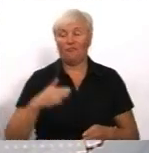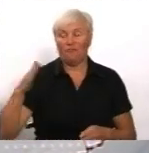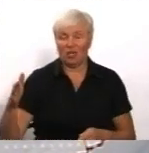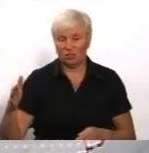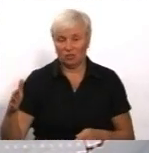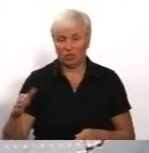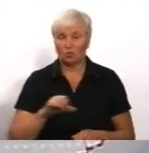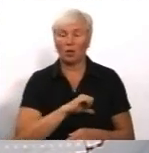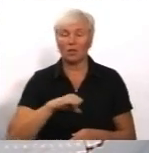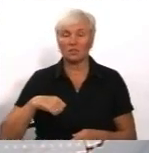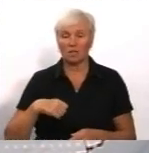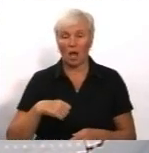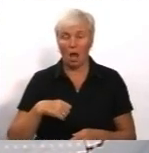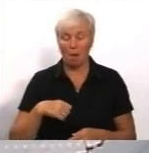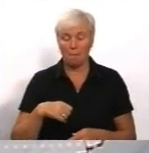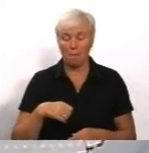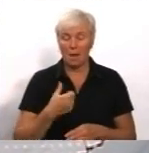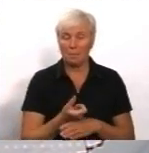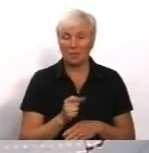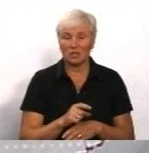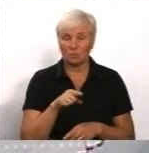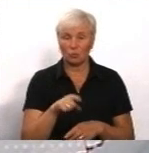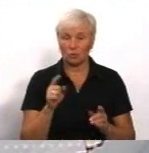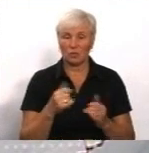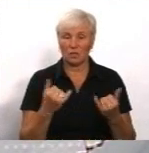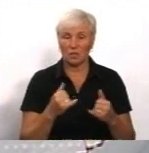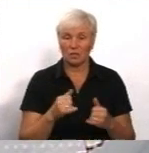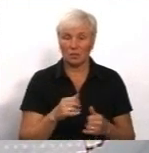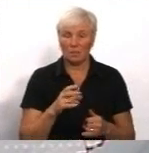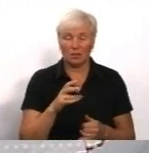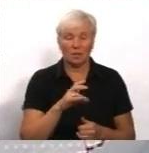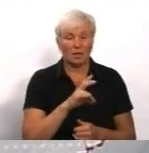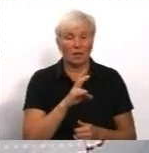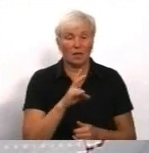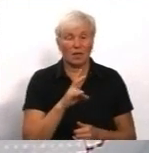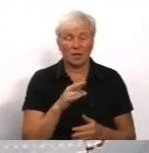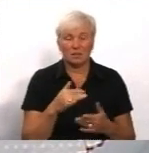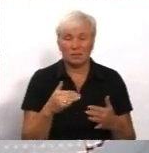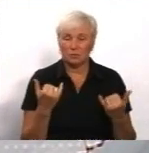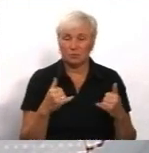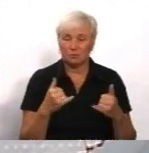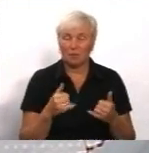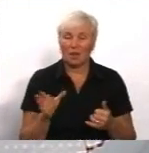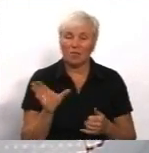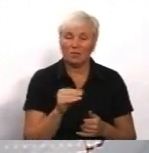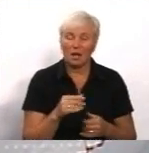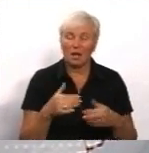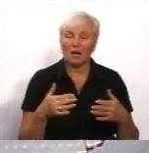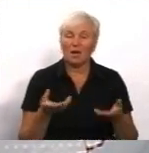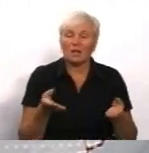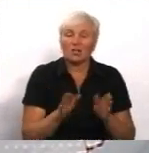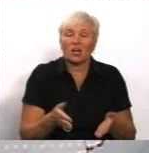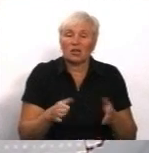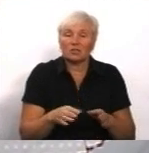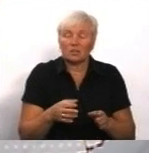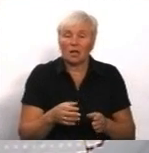більша благодать в тому, що це були гербіциди і не інсектициди. Все решта, да, це є, мало